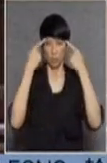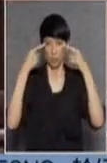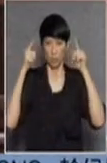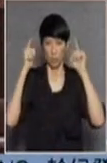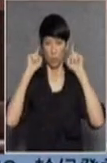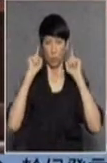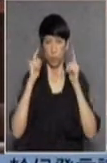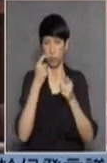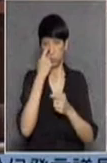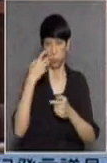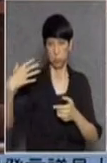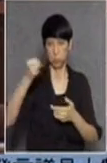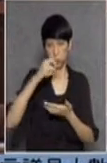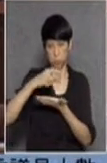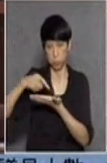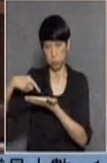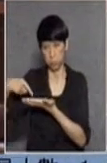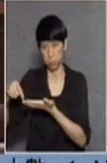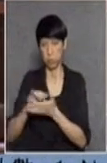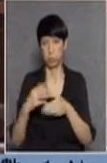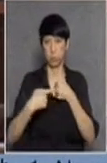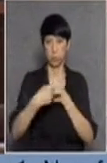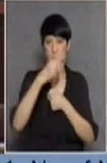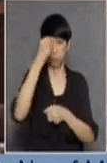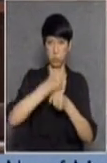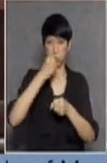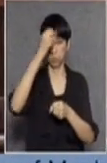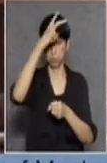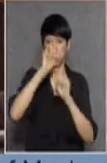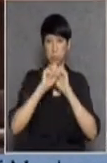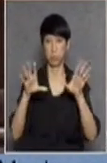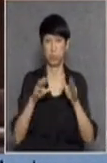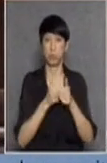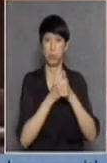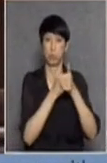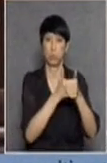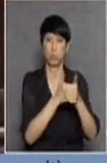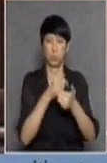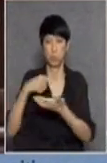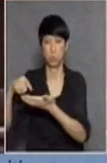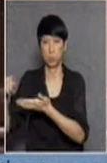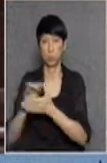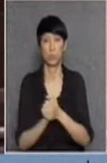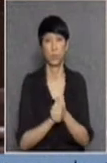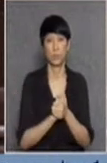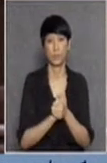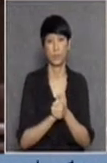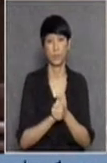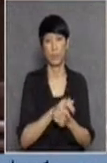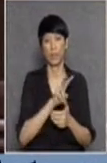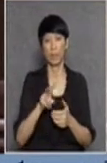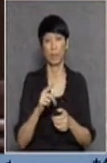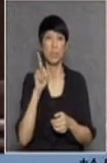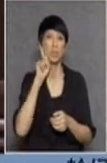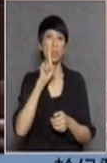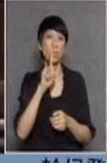振英特首第一份施政報告呢做了一個跟進的調查，發現同一個星期